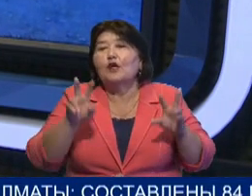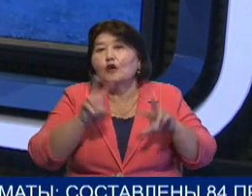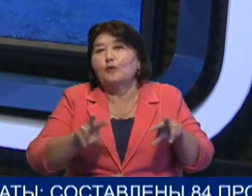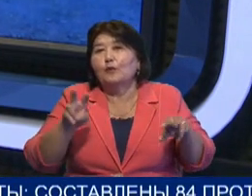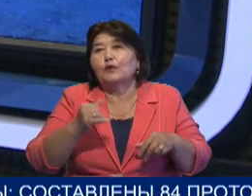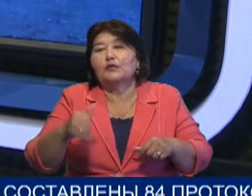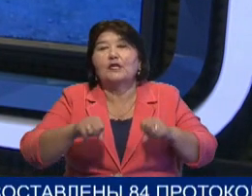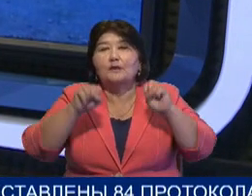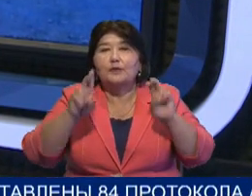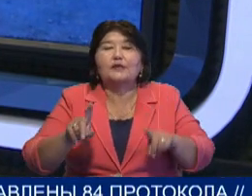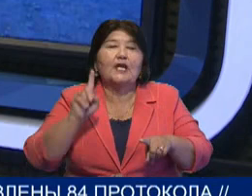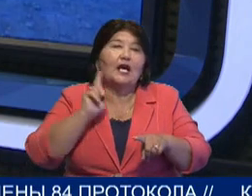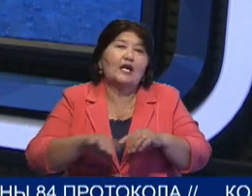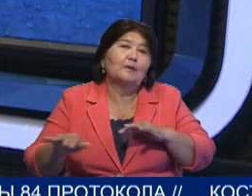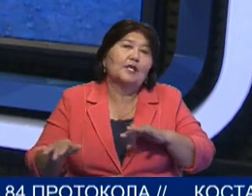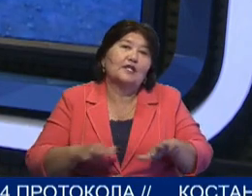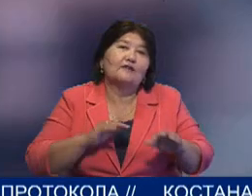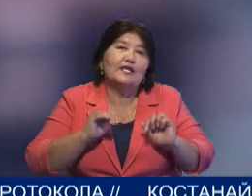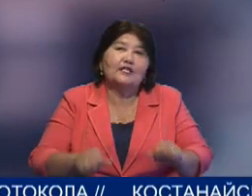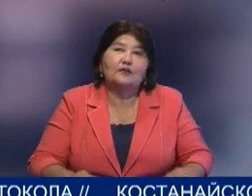за профессионализм и оперативность.